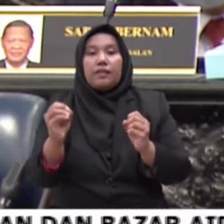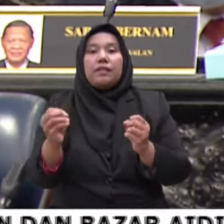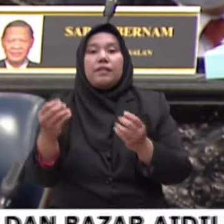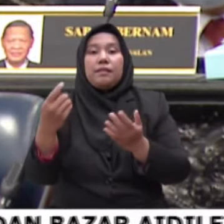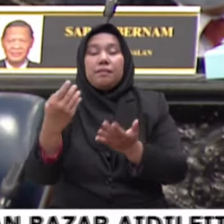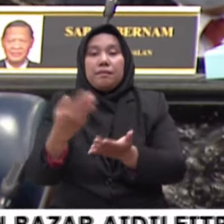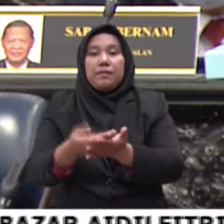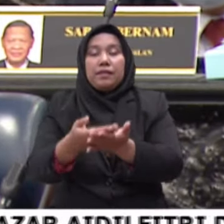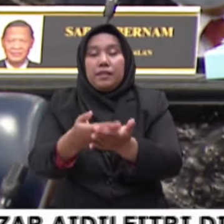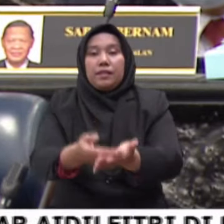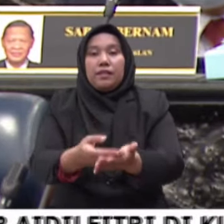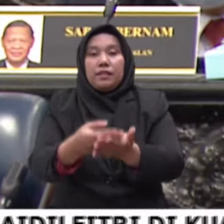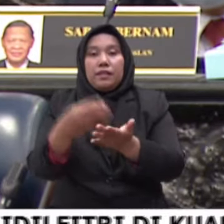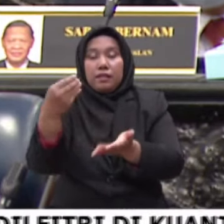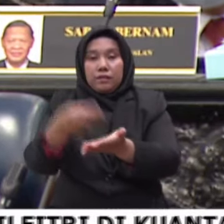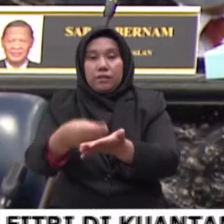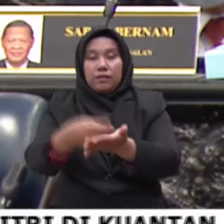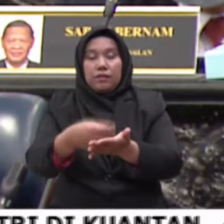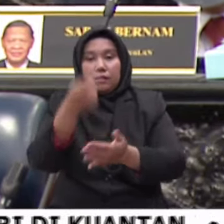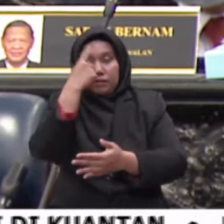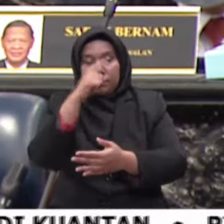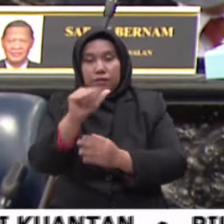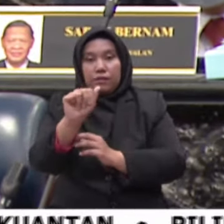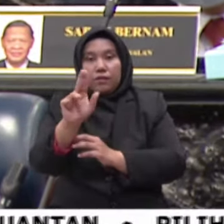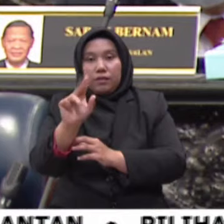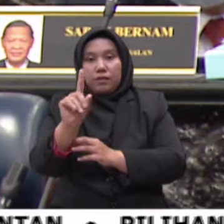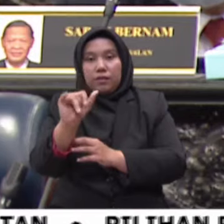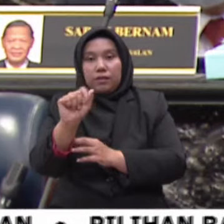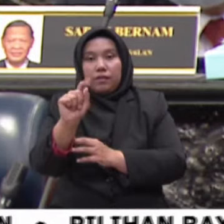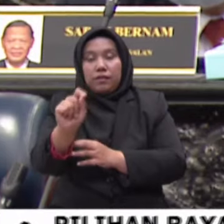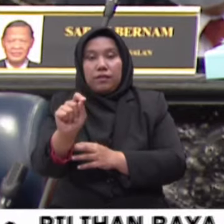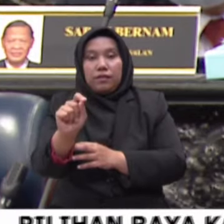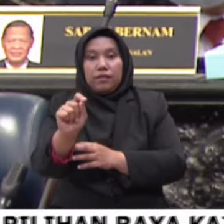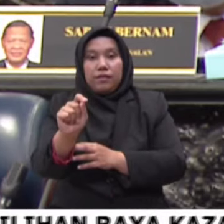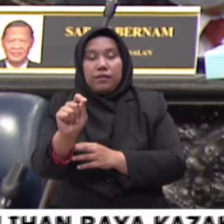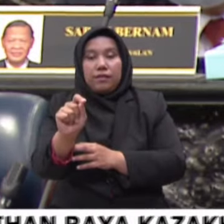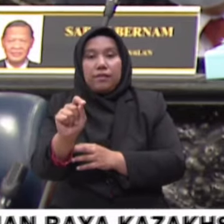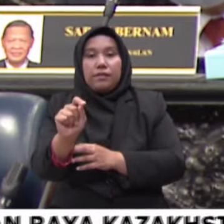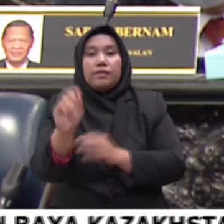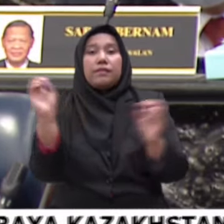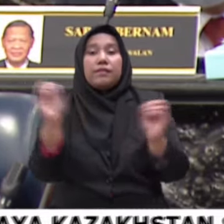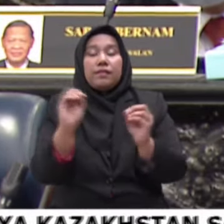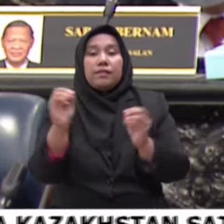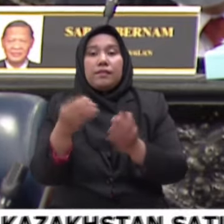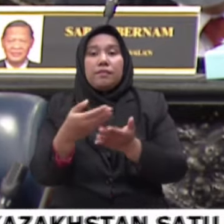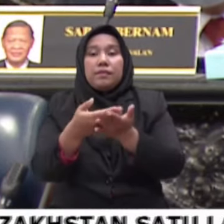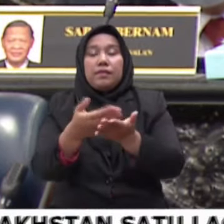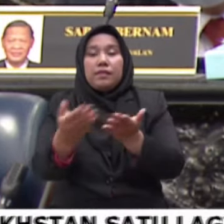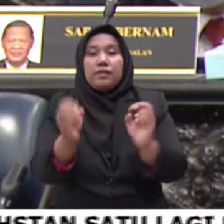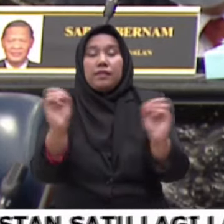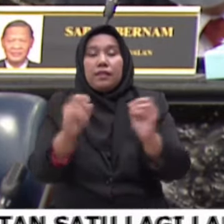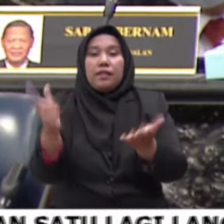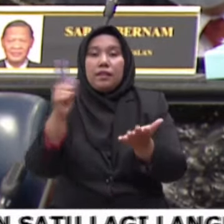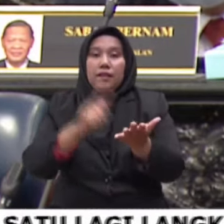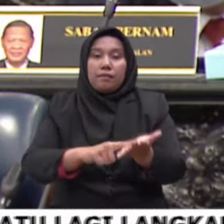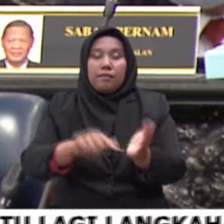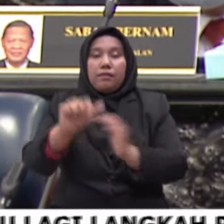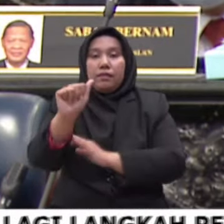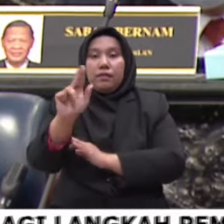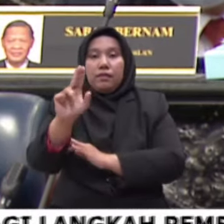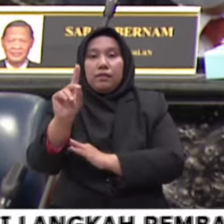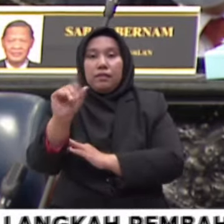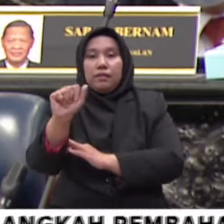diaudit. Apabila tidak ada penyata kewangan yang tak nak diaudit maka tidak ada laporan audit.